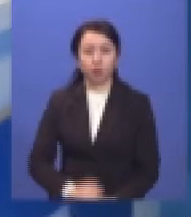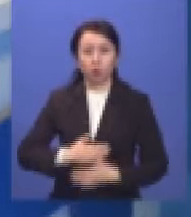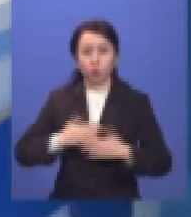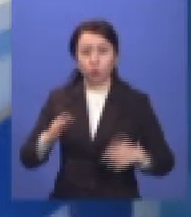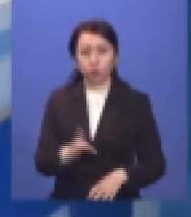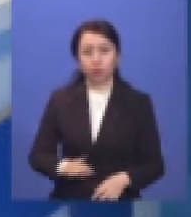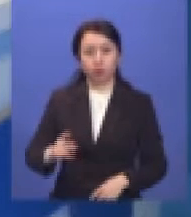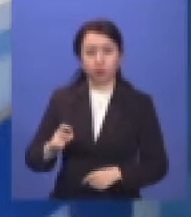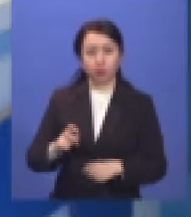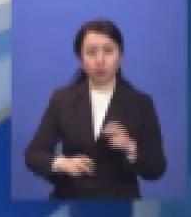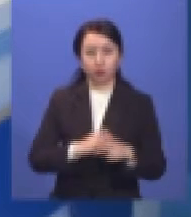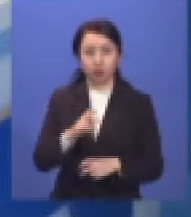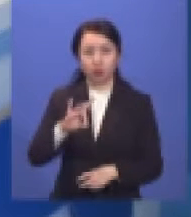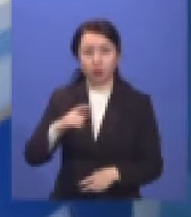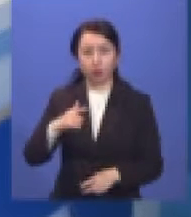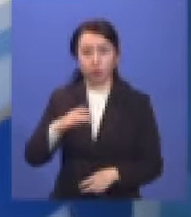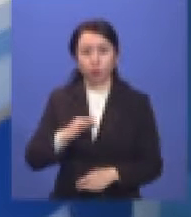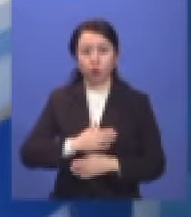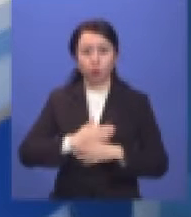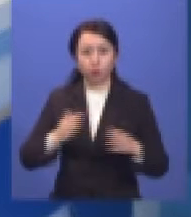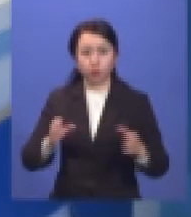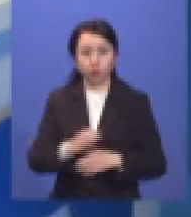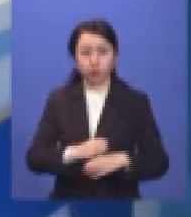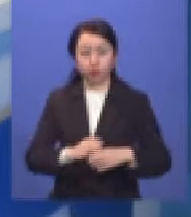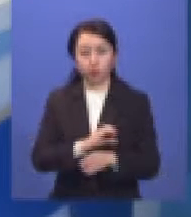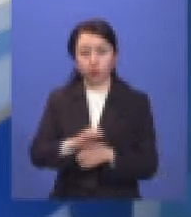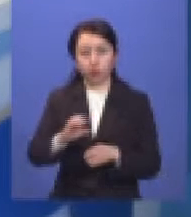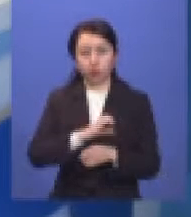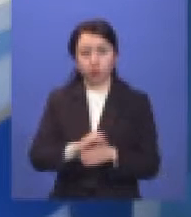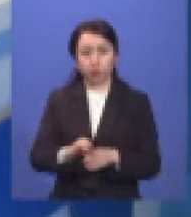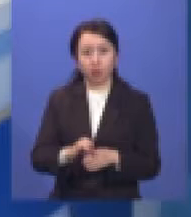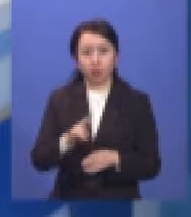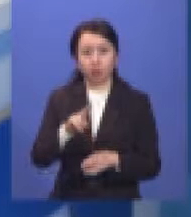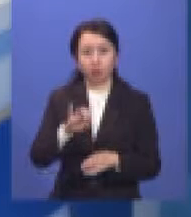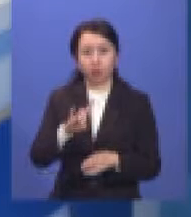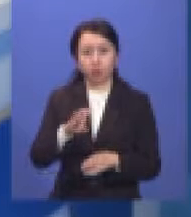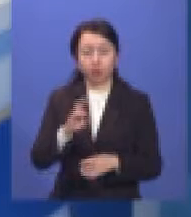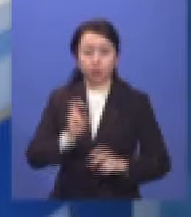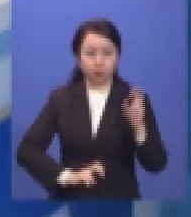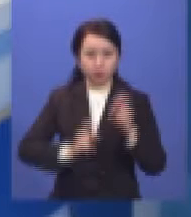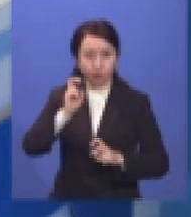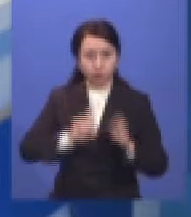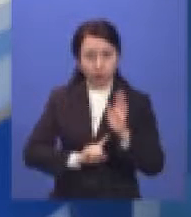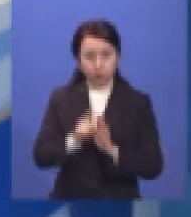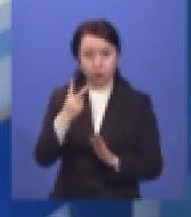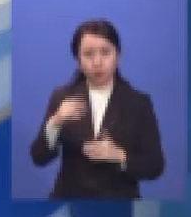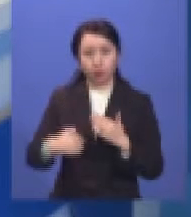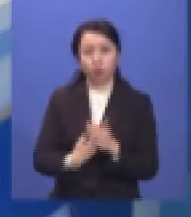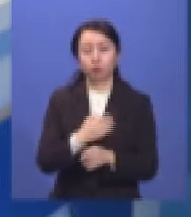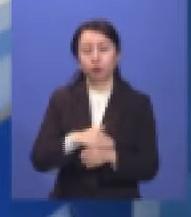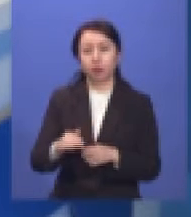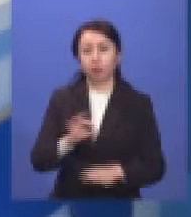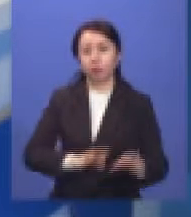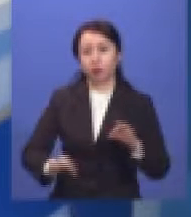Крупнейшее в регионе предприятие «Товарищество Радуга» увеличило объемы производимой продукции. На металлопластиковом заводе запущены две новые